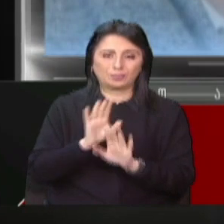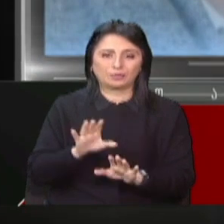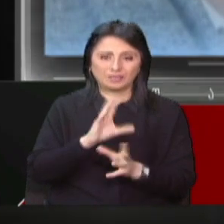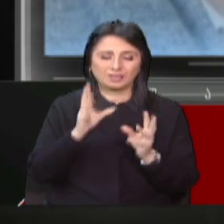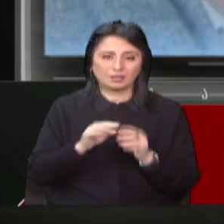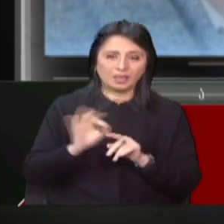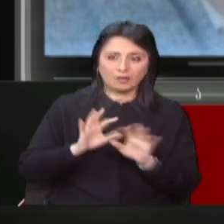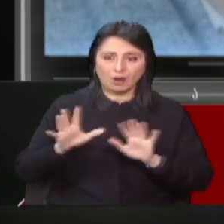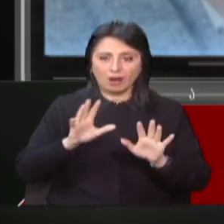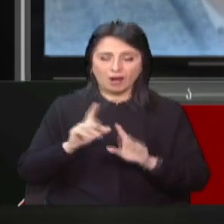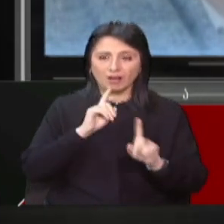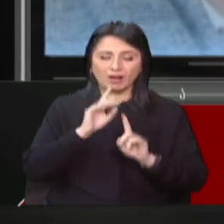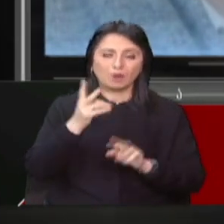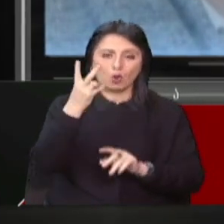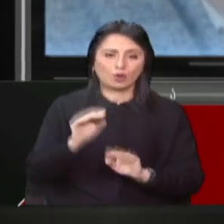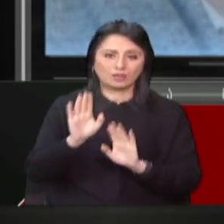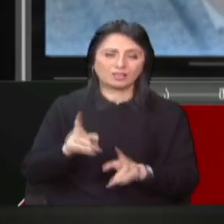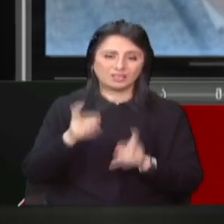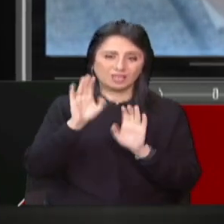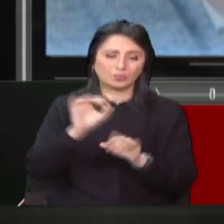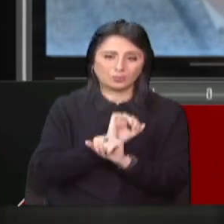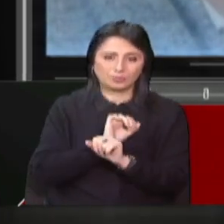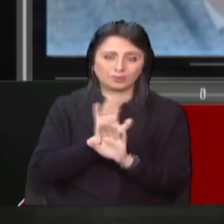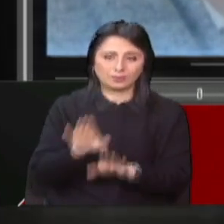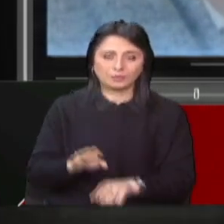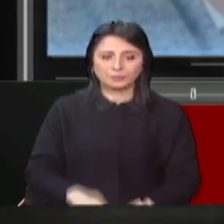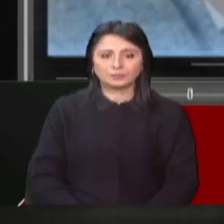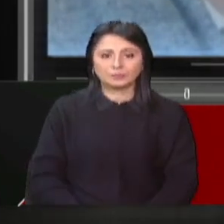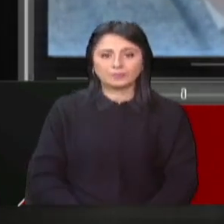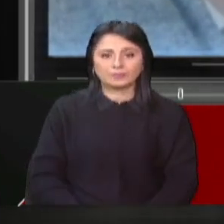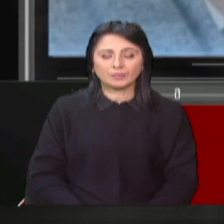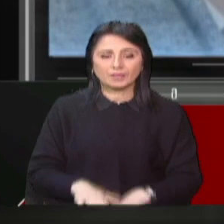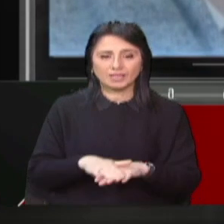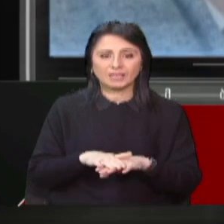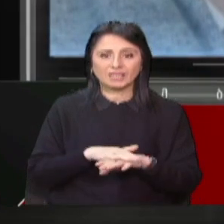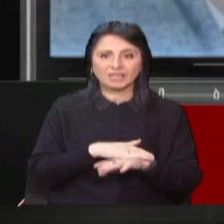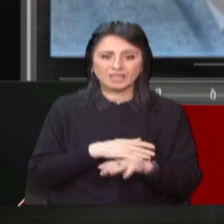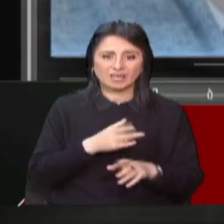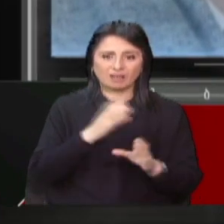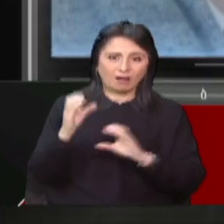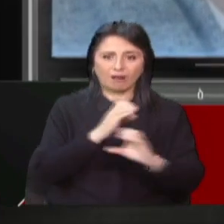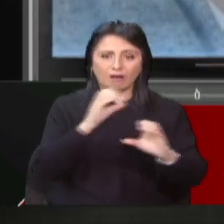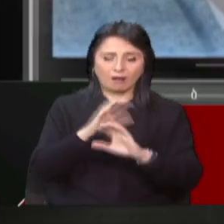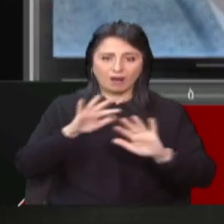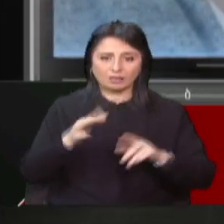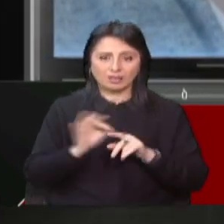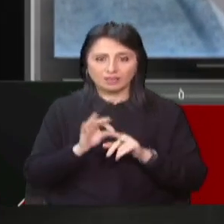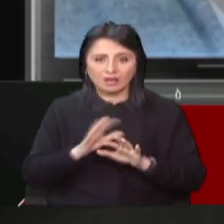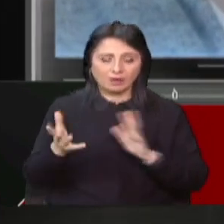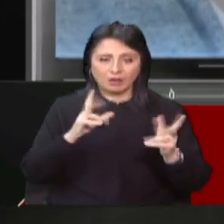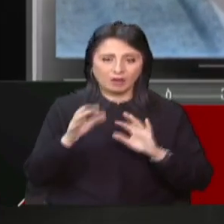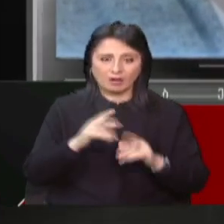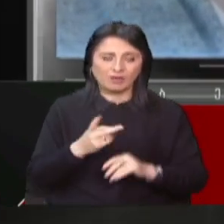საერთო თათბირით თანამშრომლებთან, ვინც არიან იქ და დიდი ხნის ნამგზავრები იყვნენ, გადაღლილები და